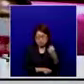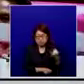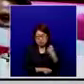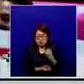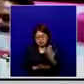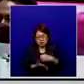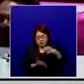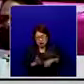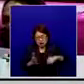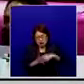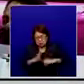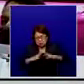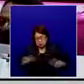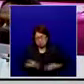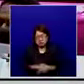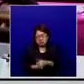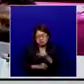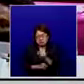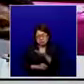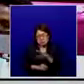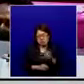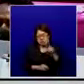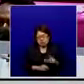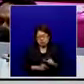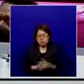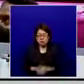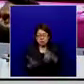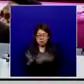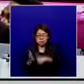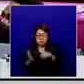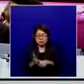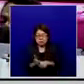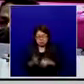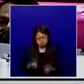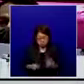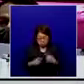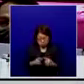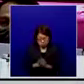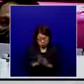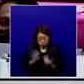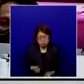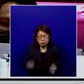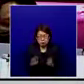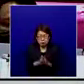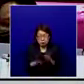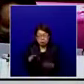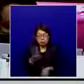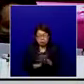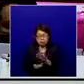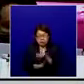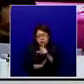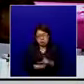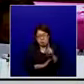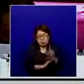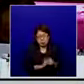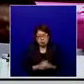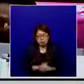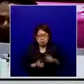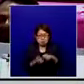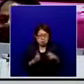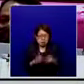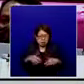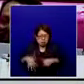กว่า20ล้านล้านสร้างหนี้รวมทั้งครั้งนี้ที่กู้ด้วยนะฮะจะกว่า8ล้านล้านเป็นภาระลูกหลาน